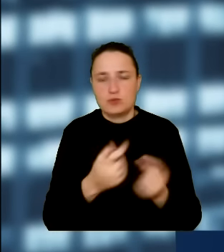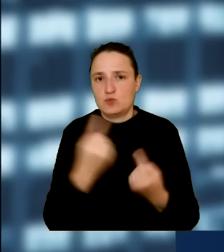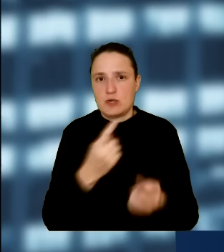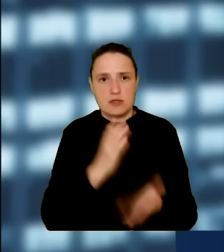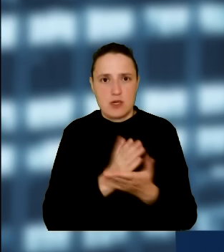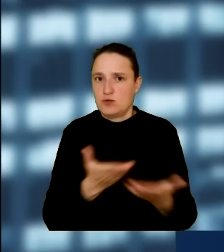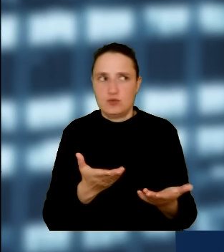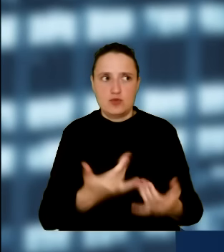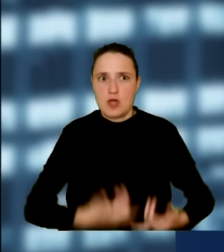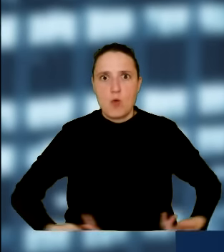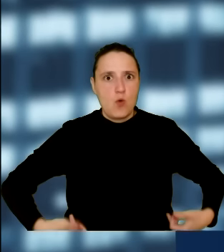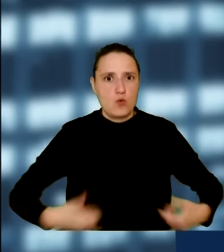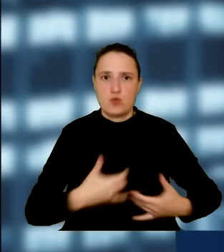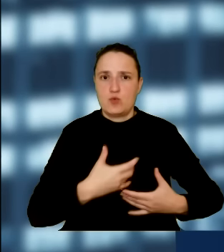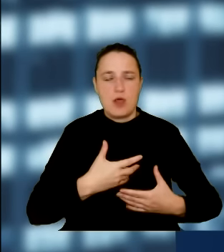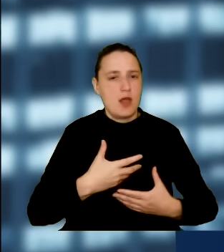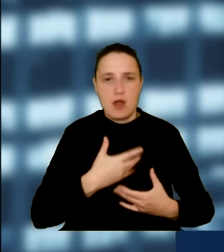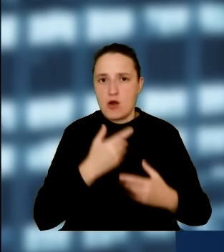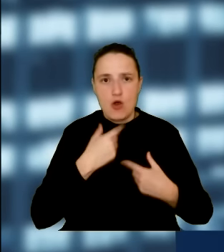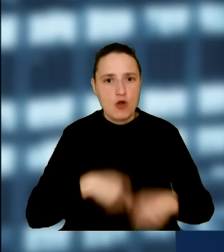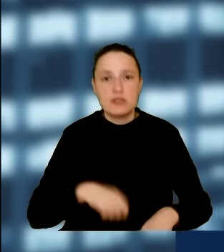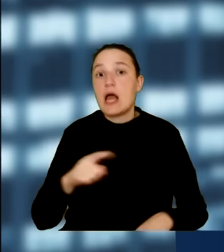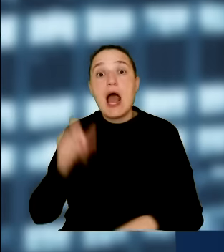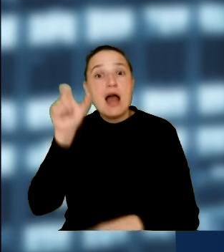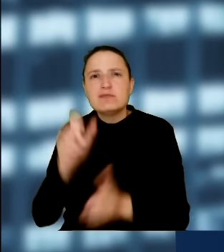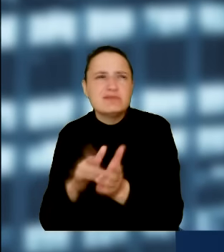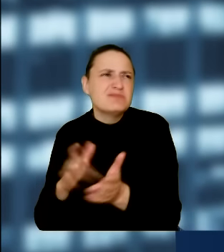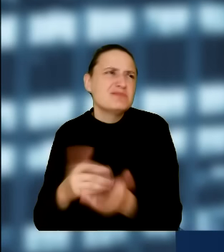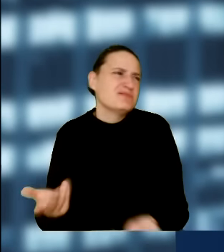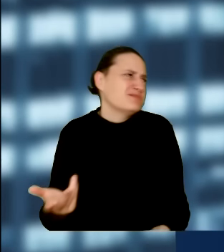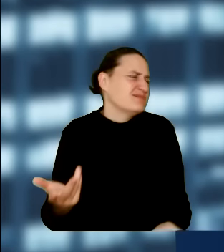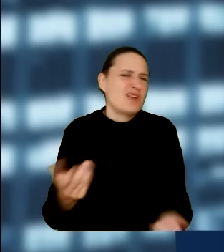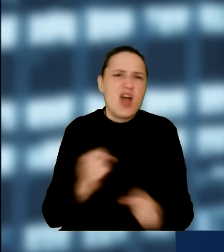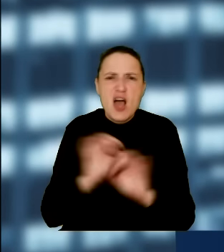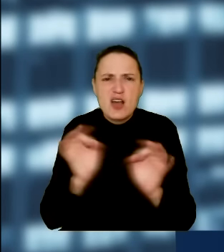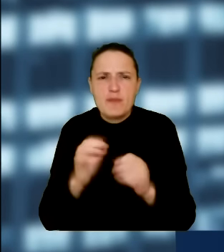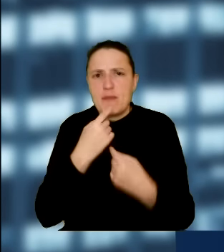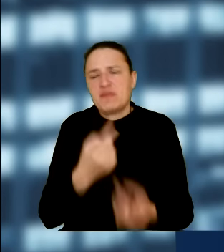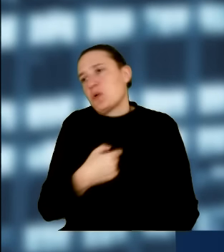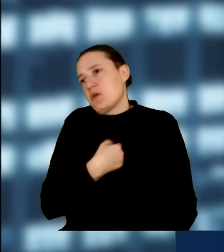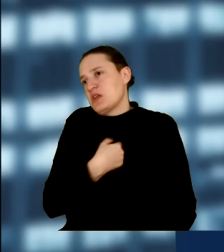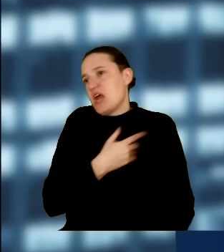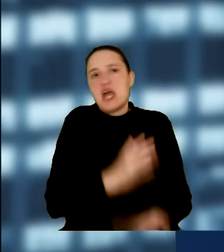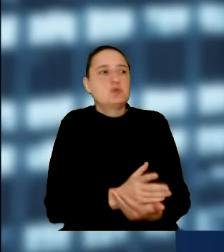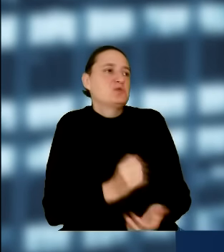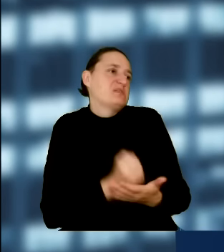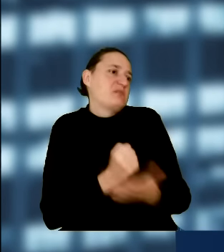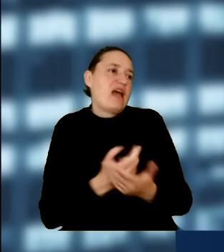chłopakami. Tusk bezczelnie i z pogardą powiedział, że ja już w tej sprawie rolników, konkretnie w sprawie protestujących w Sejmie